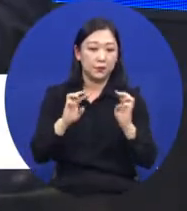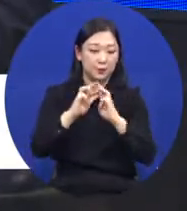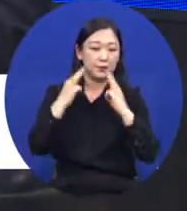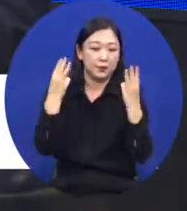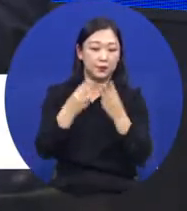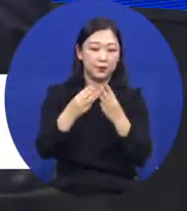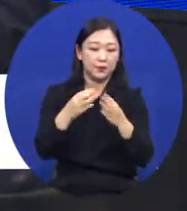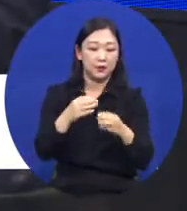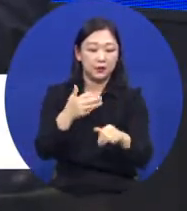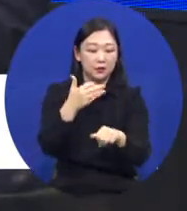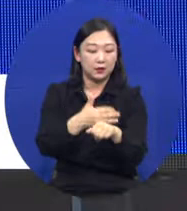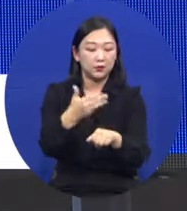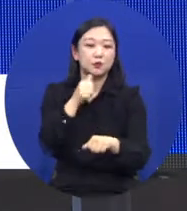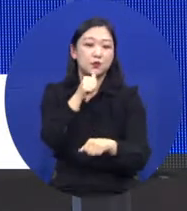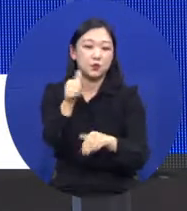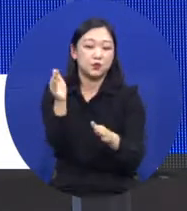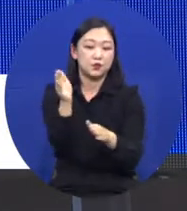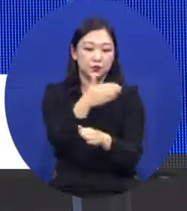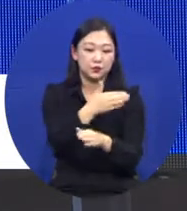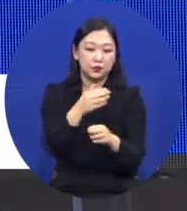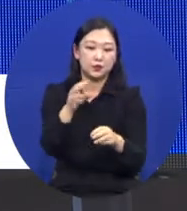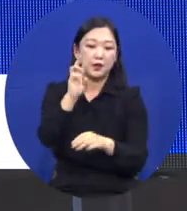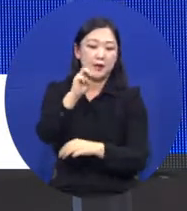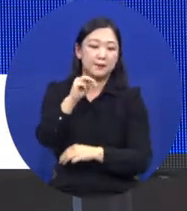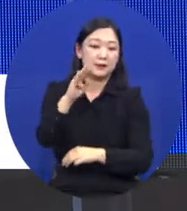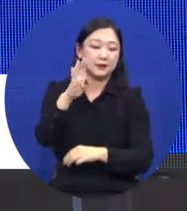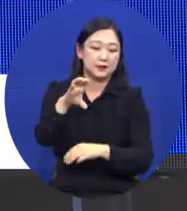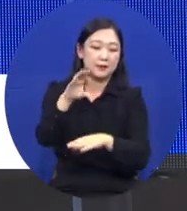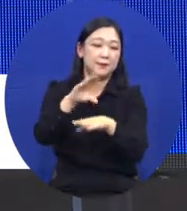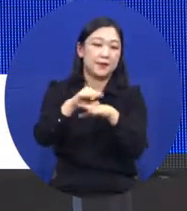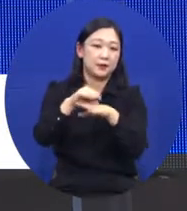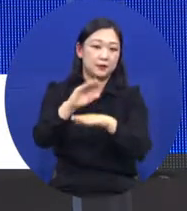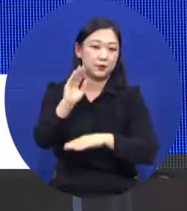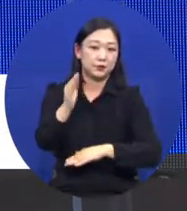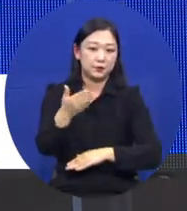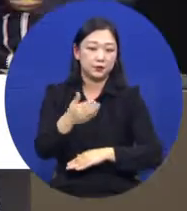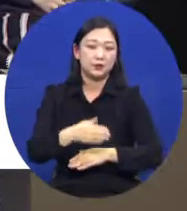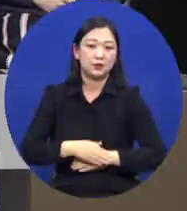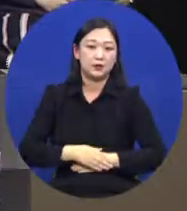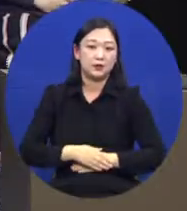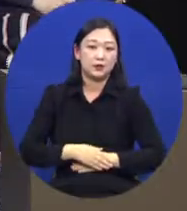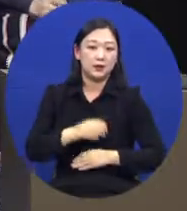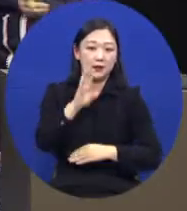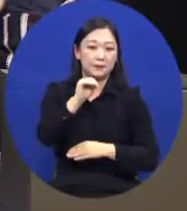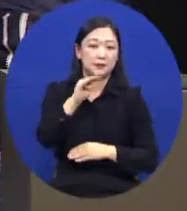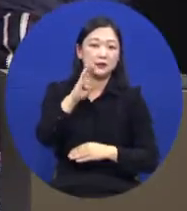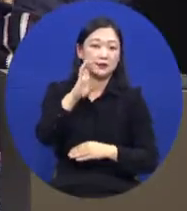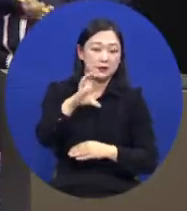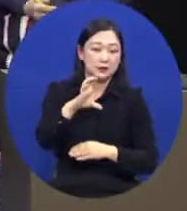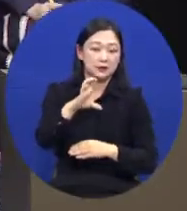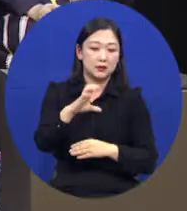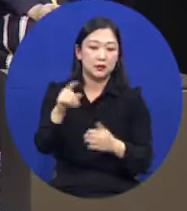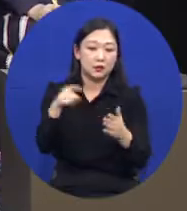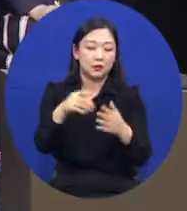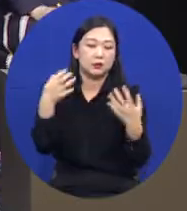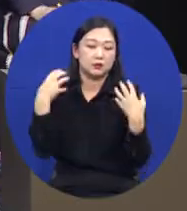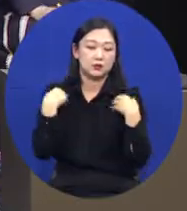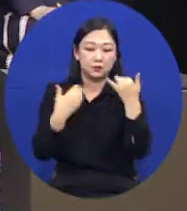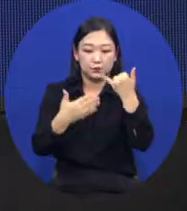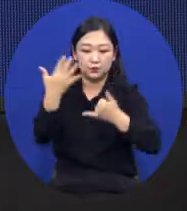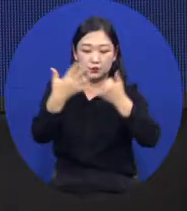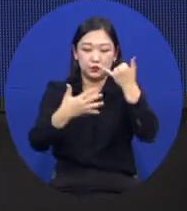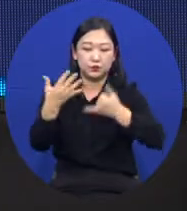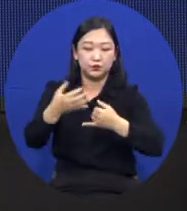오전 8시 5분부터 제주 mbc 텔레비전을 통해 재방송 되며 제주 mbc 와 제주도교육청 유튜브